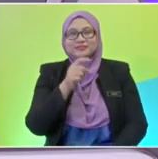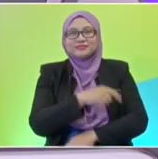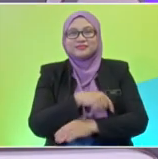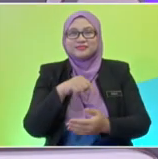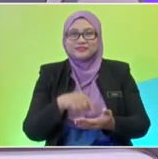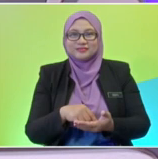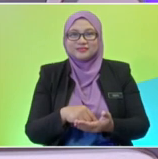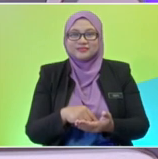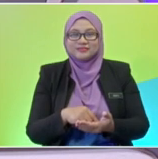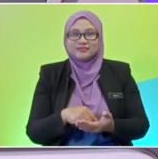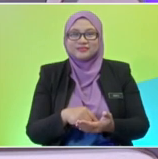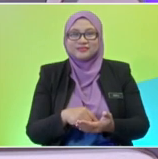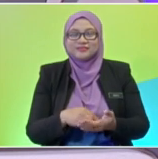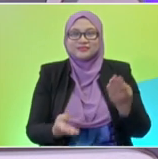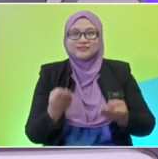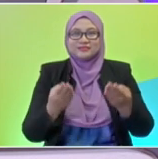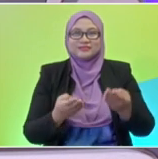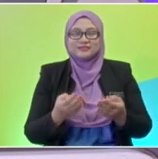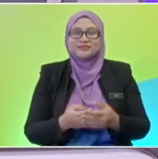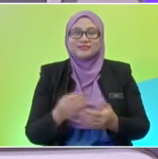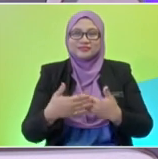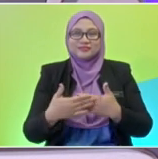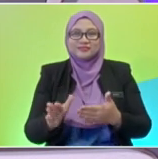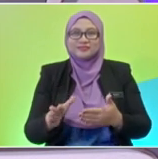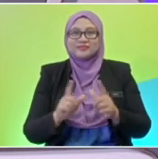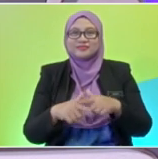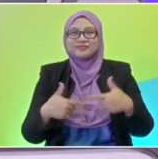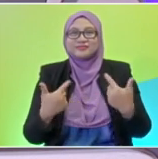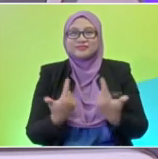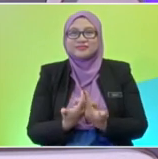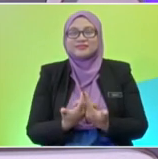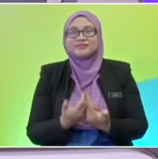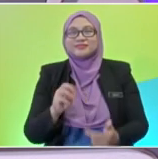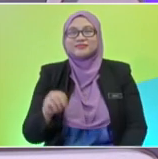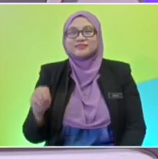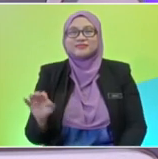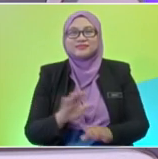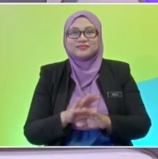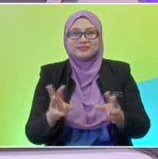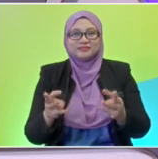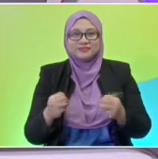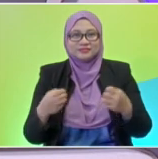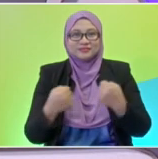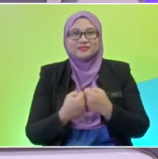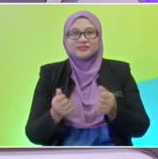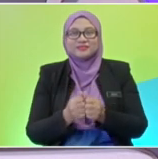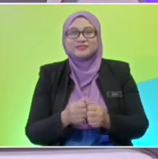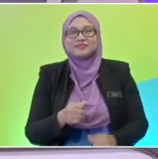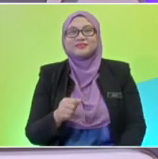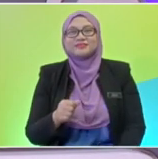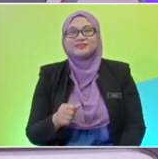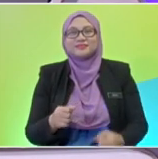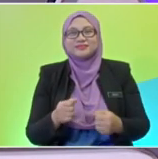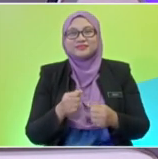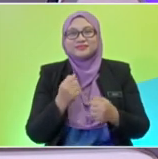murid-murid kita tanah begado dengan kita lihat hari ini nilai yang berkaitan itu pun berkaitan dengan yang itu juga